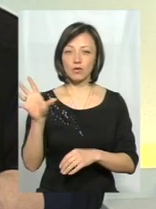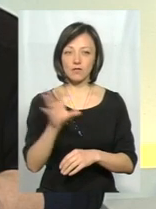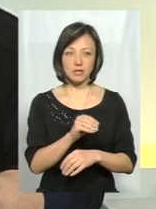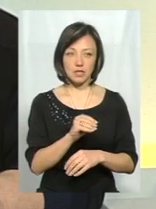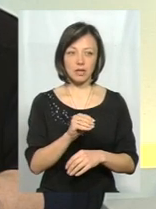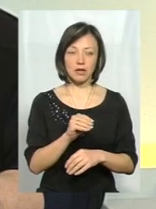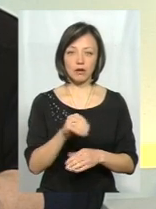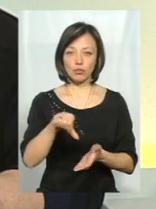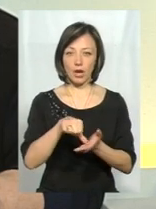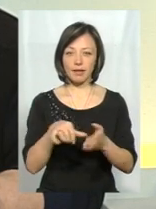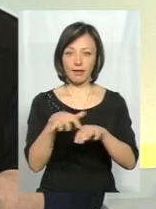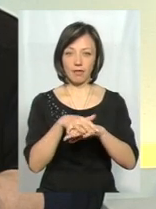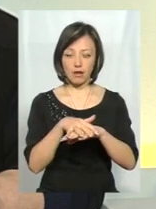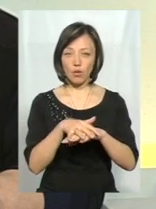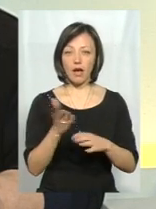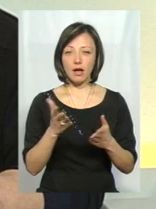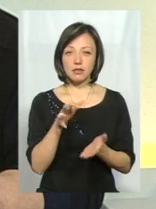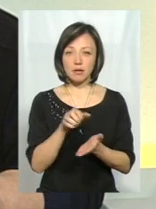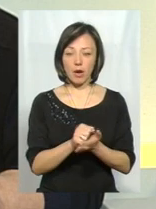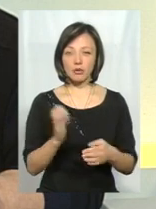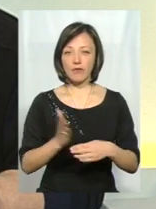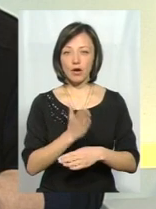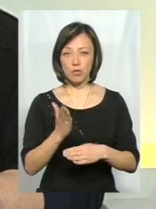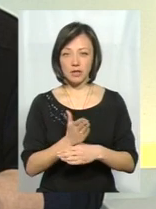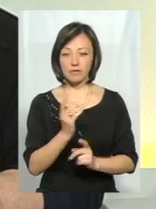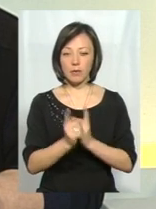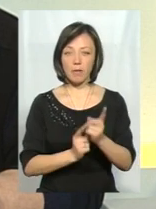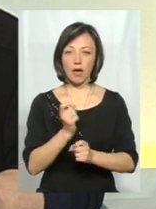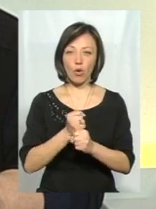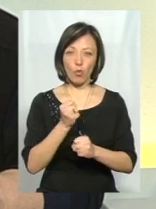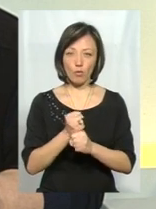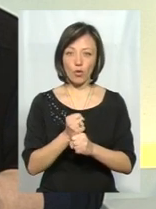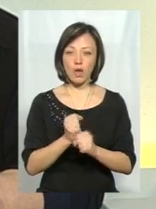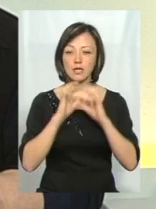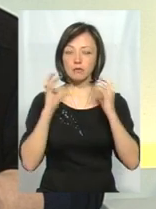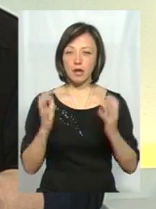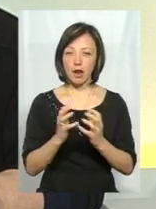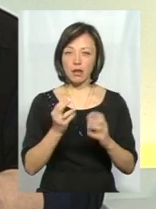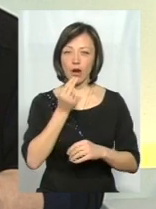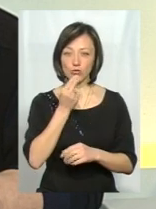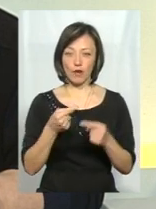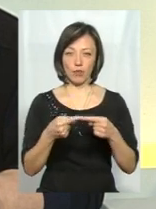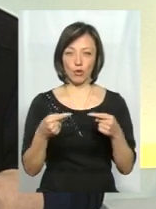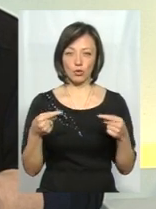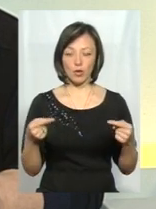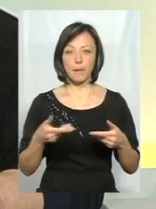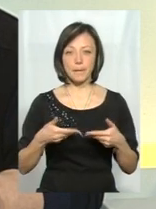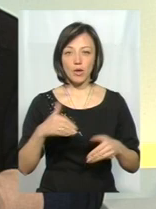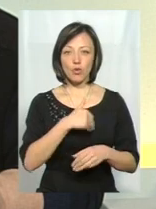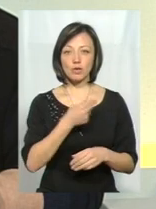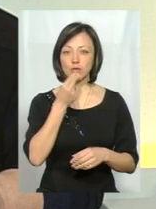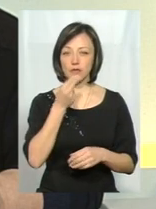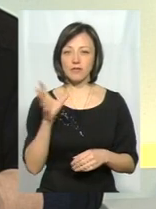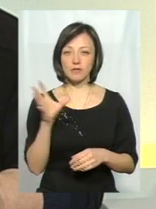операторів ринку, які займаються виробництвом, переробкою, зберіганням харчових продуктів. Ми хочемо споживати